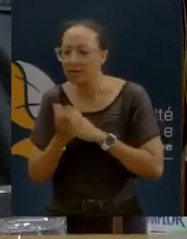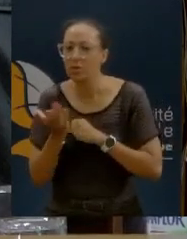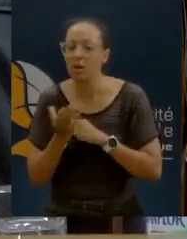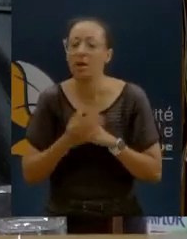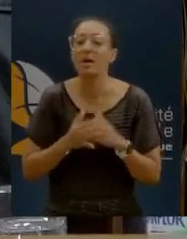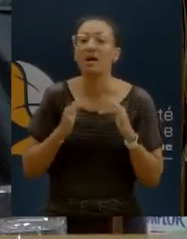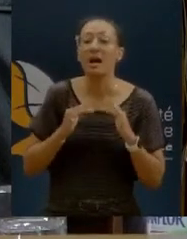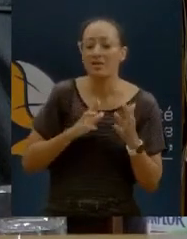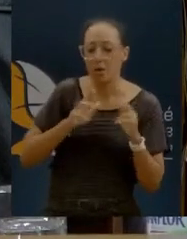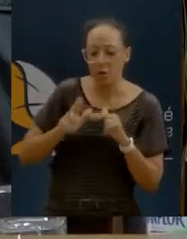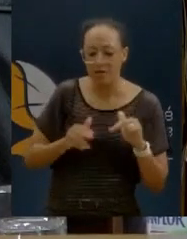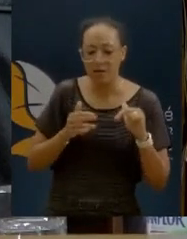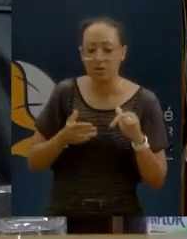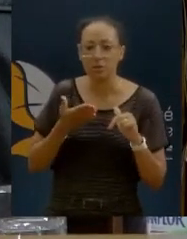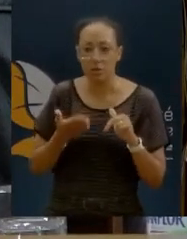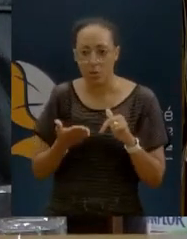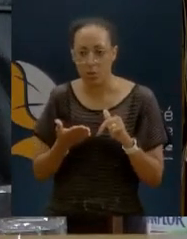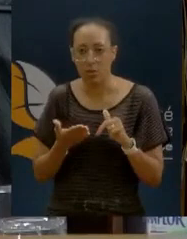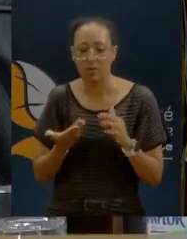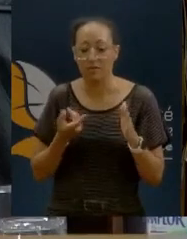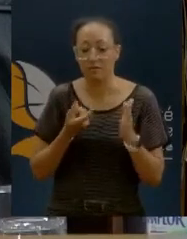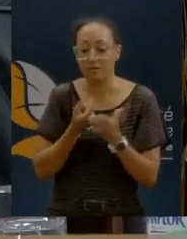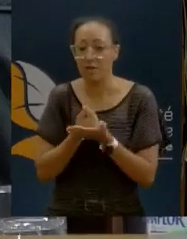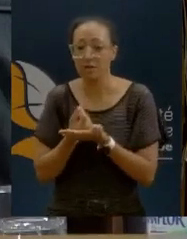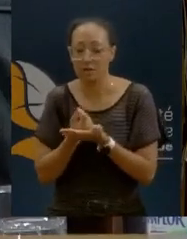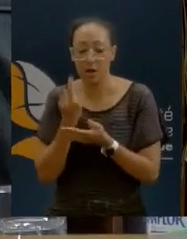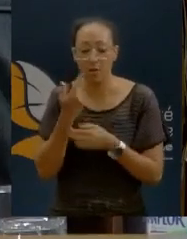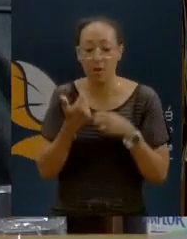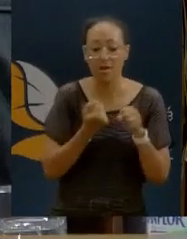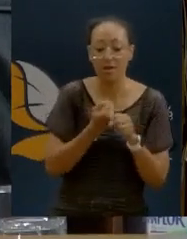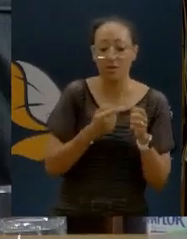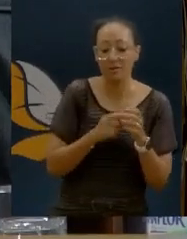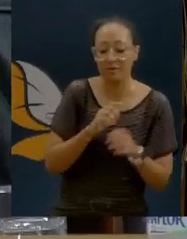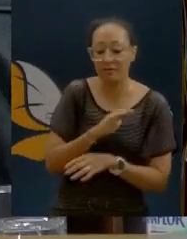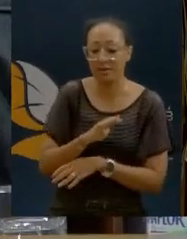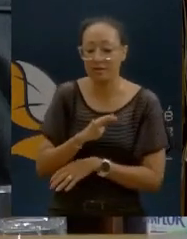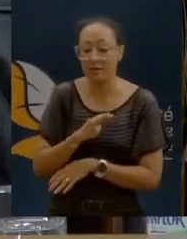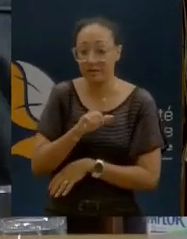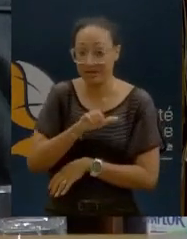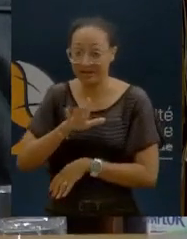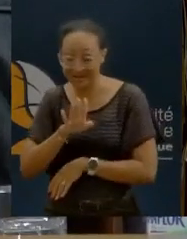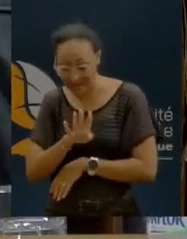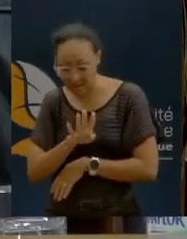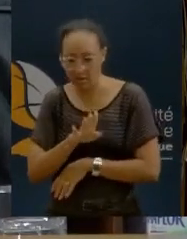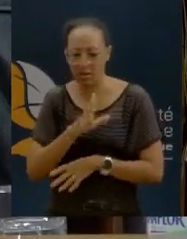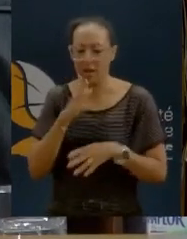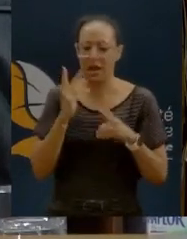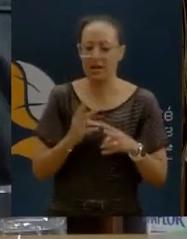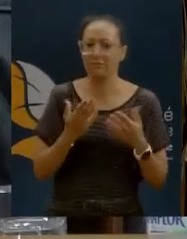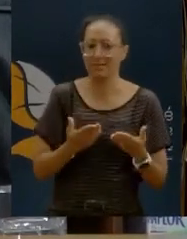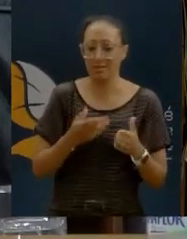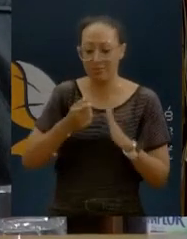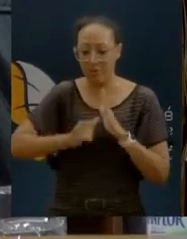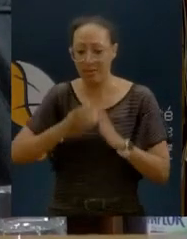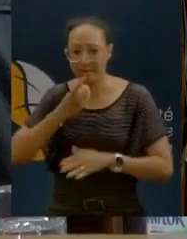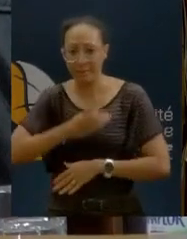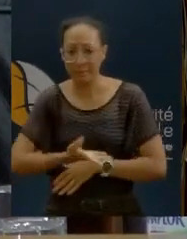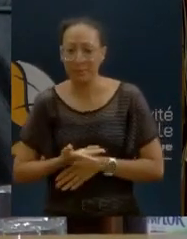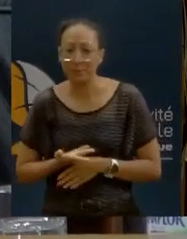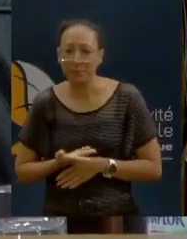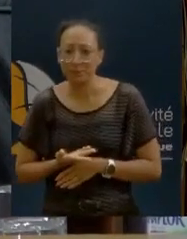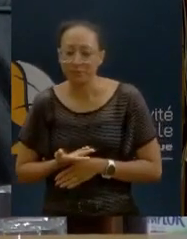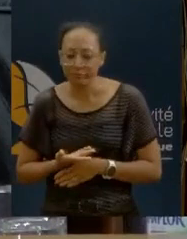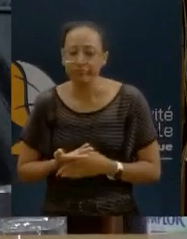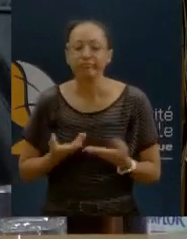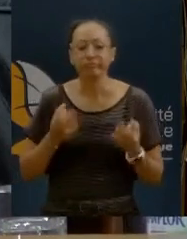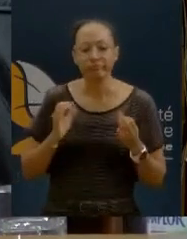la convention financière pour 2024 n'arrive que maintenant. Nous sommes au mois de décembre. Et je